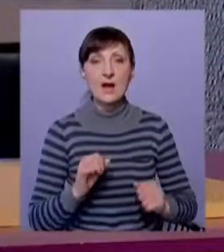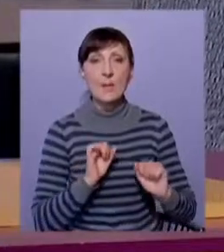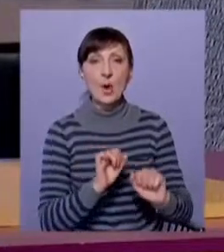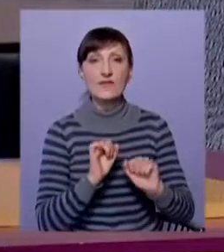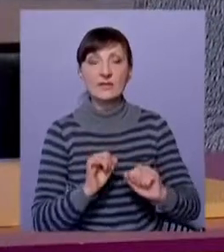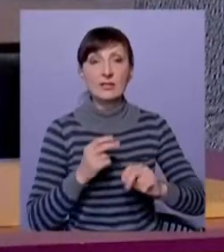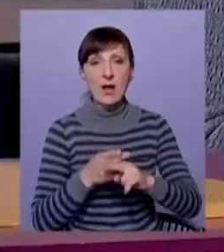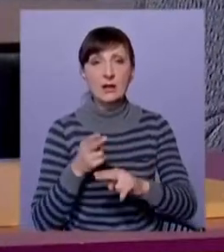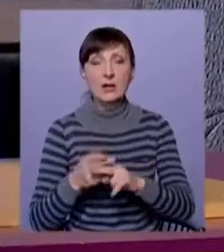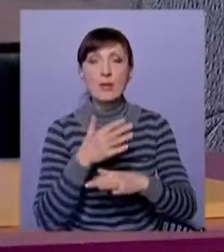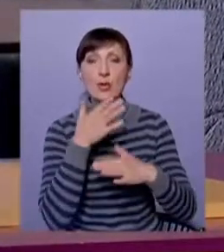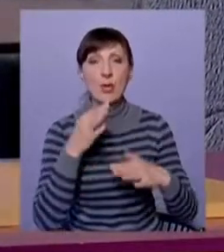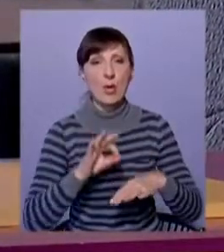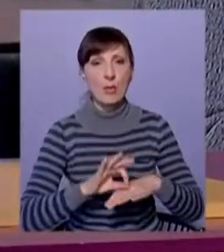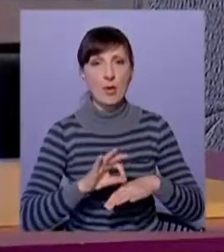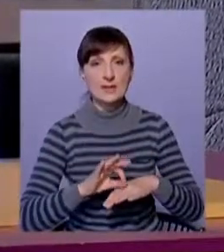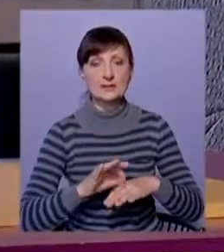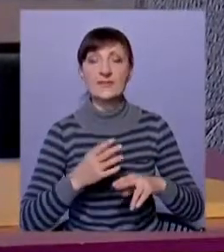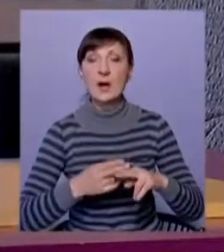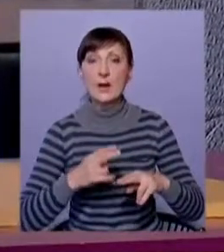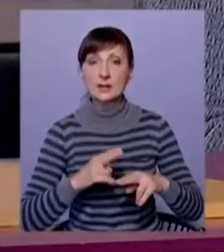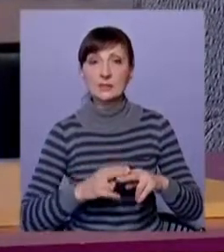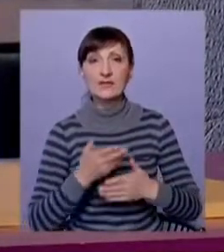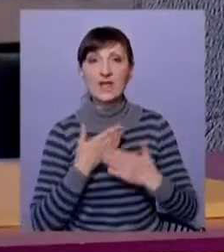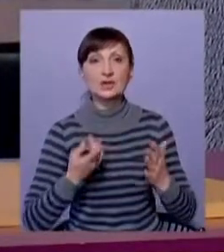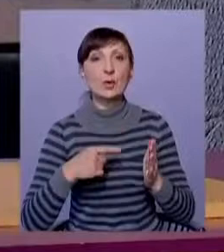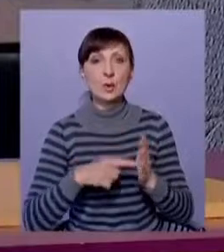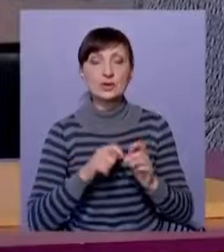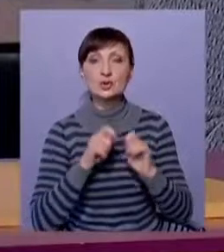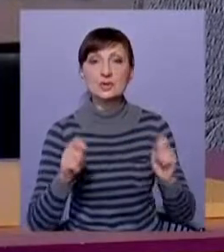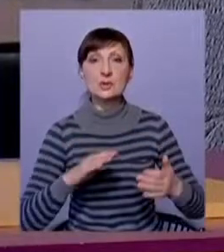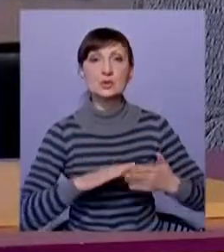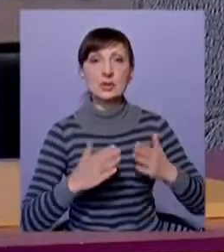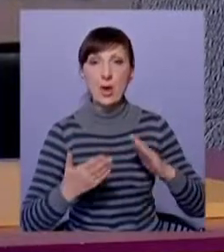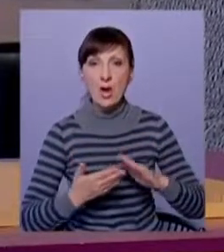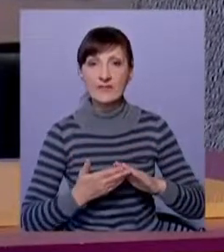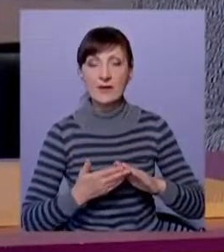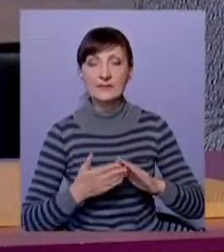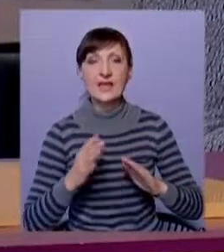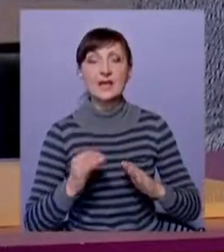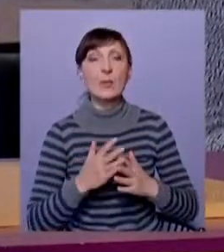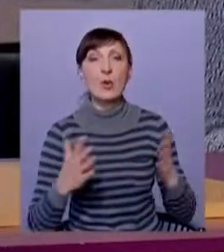профилактика многих и многих заболеваний. Поэтому в нашем городе созданы условия, и более